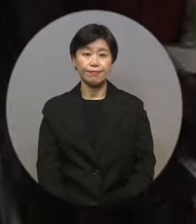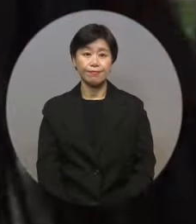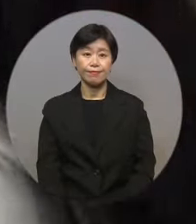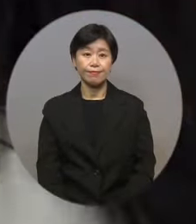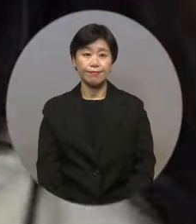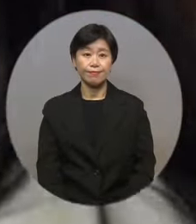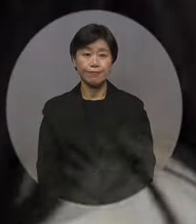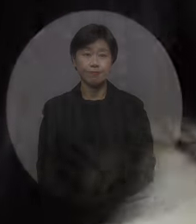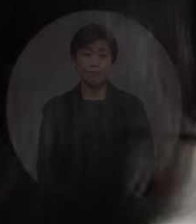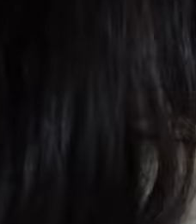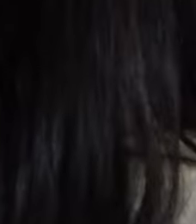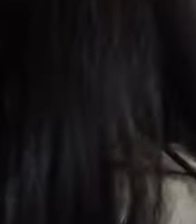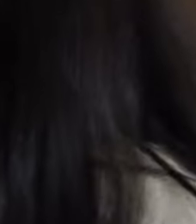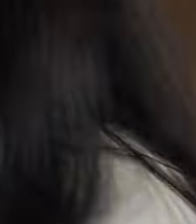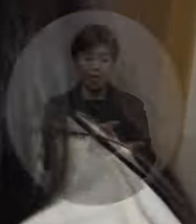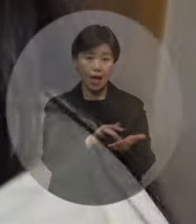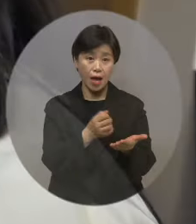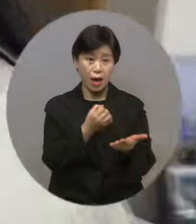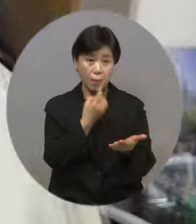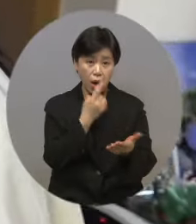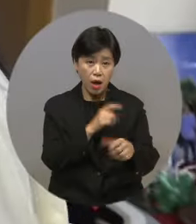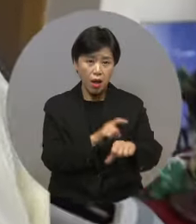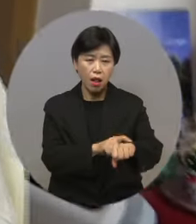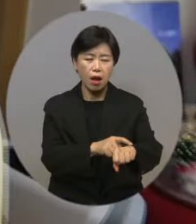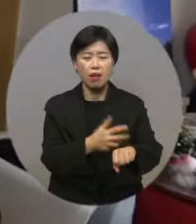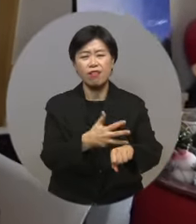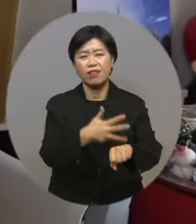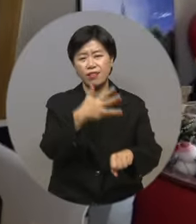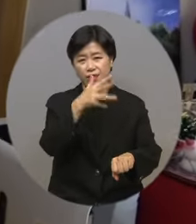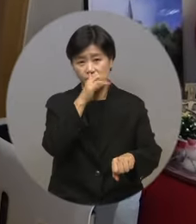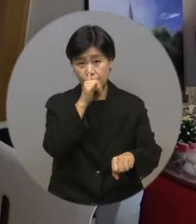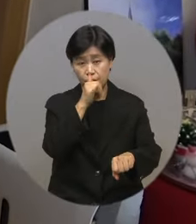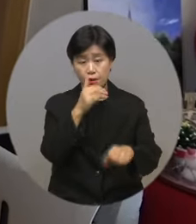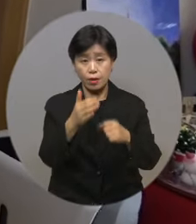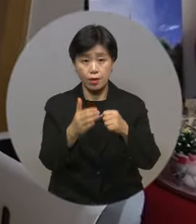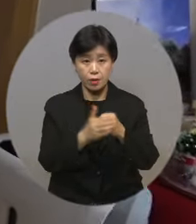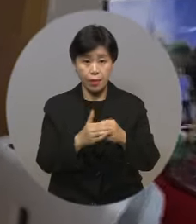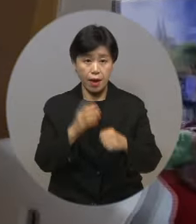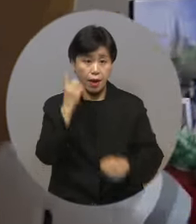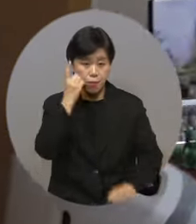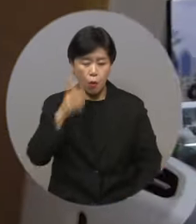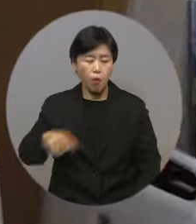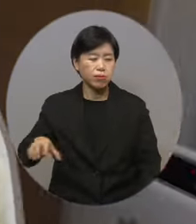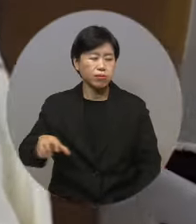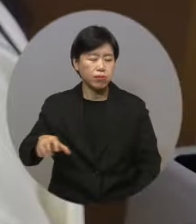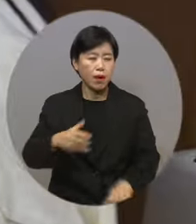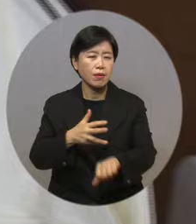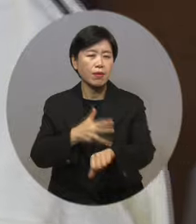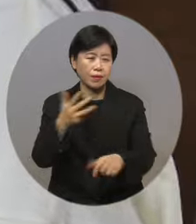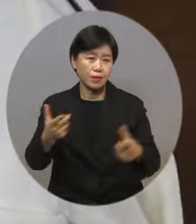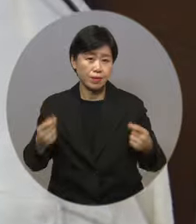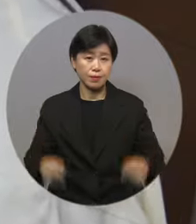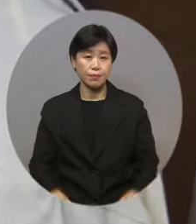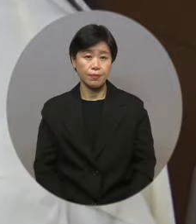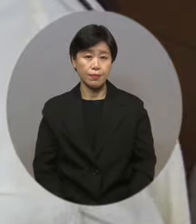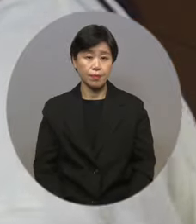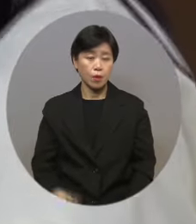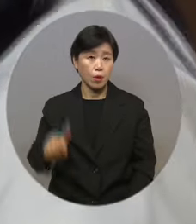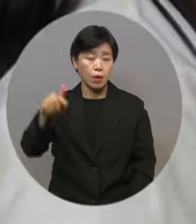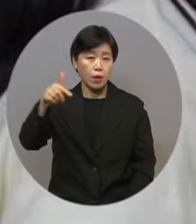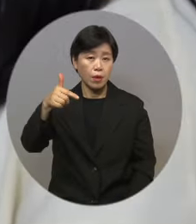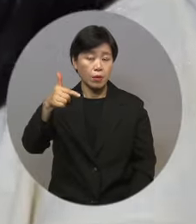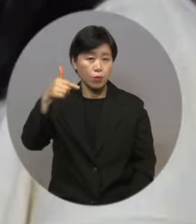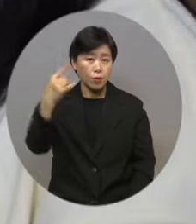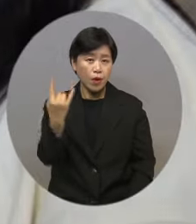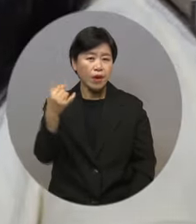약을 8시에 먹어야 돼가지고 알람을 8시에 맞춰놔요. 지적장애와 뇌전증을 함께